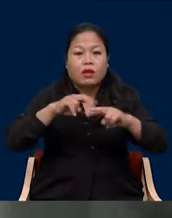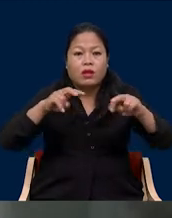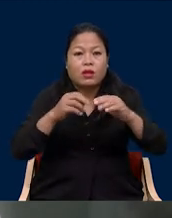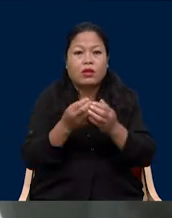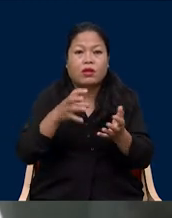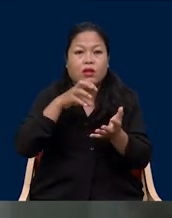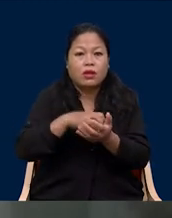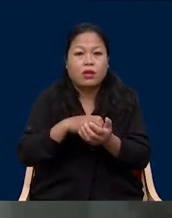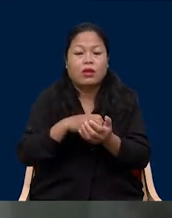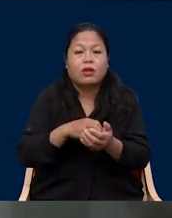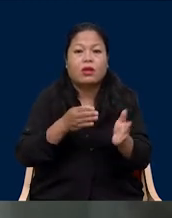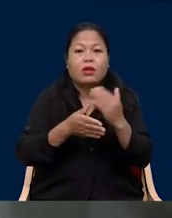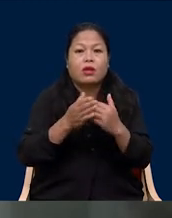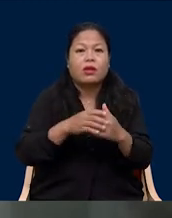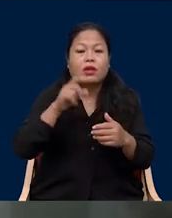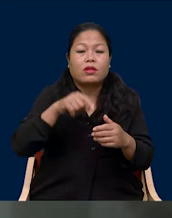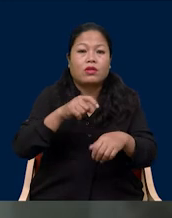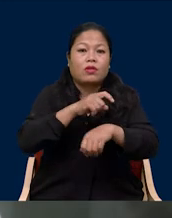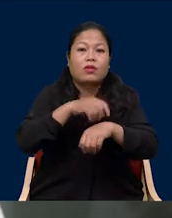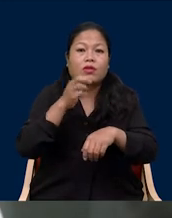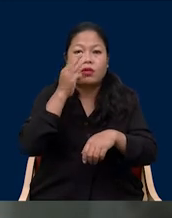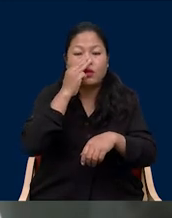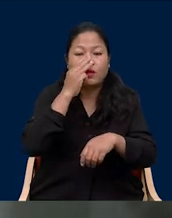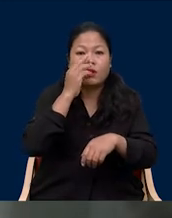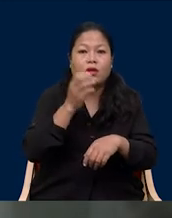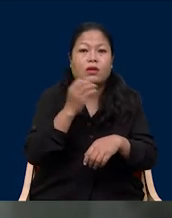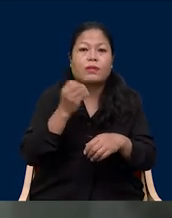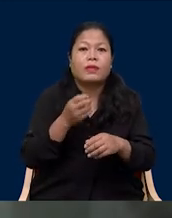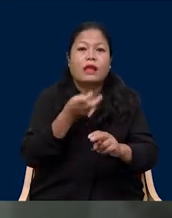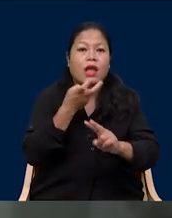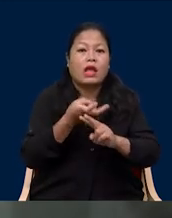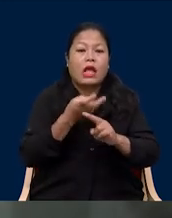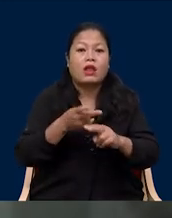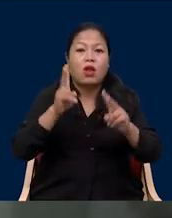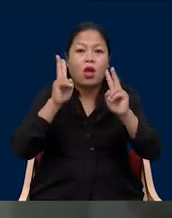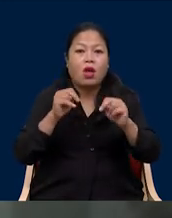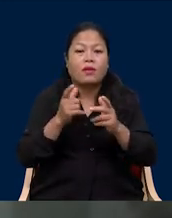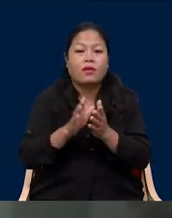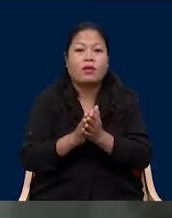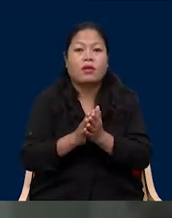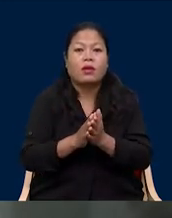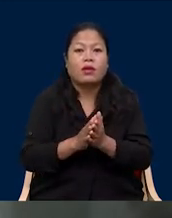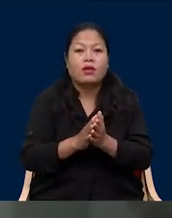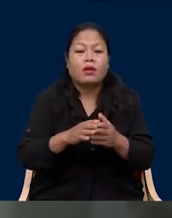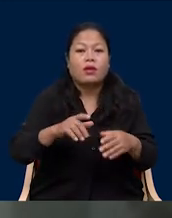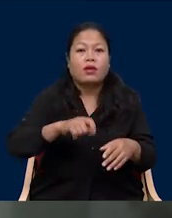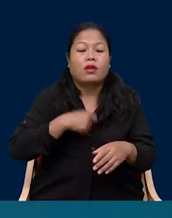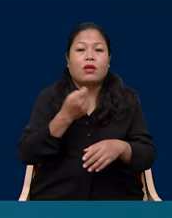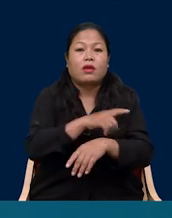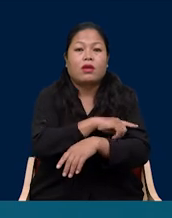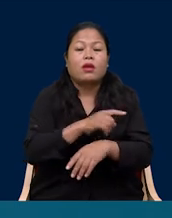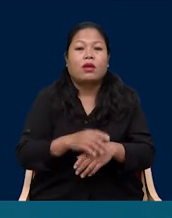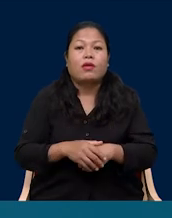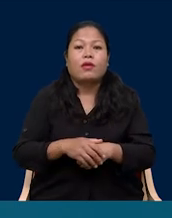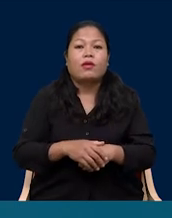रिसर्चको नै माध्यमबाट मैले रिसर्चमा टेकेर नै मैले भन्नुपर्ने हुन्छ। त्यस्तो बेलामा चाहिँ एकदमै अलिकति यो कठिन अवस्था चाहिँ मैले भोगेको छु